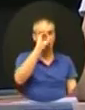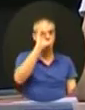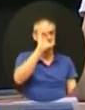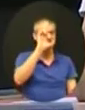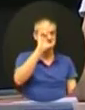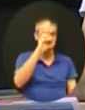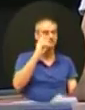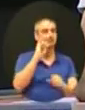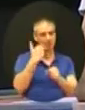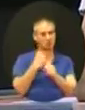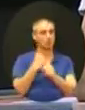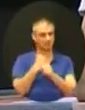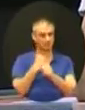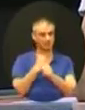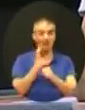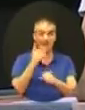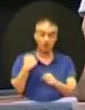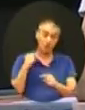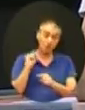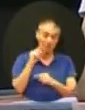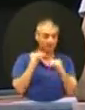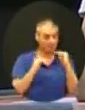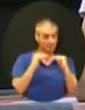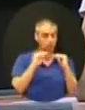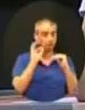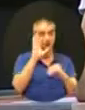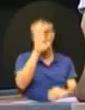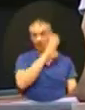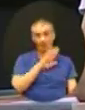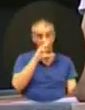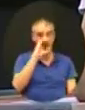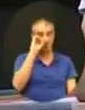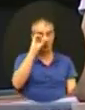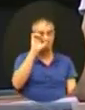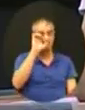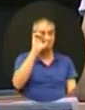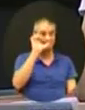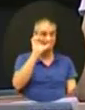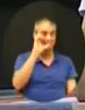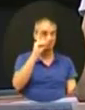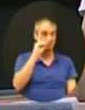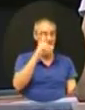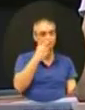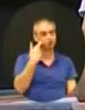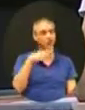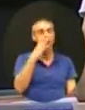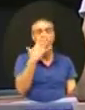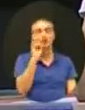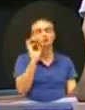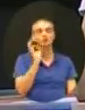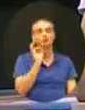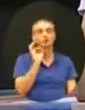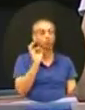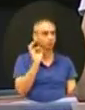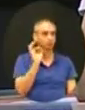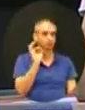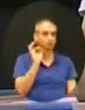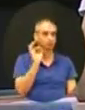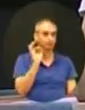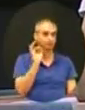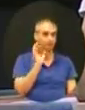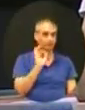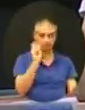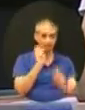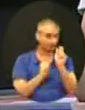שעובד. גם אם אנחנו נגיע לממוצע ה-OECD, יותר מ-50%